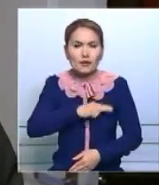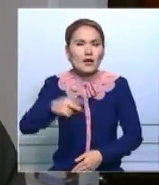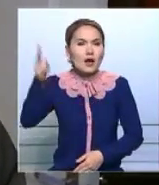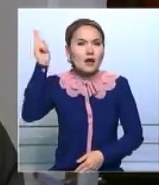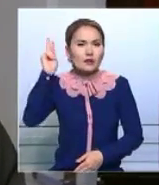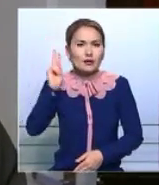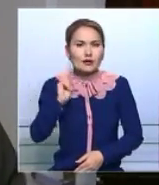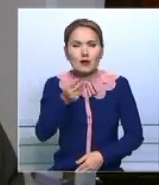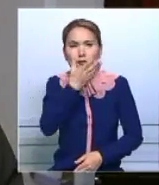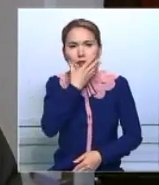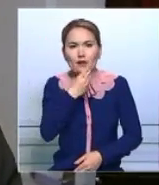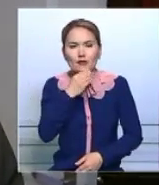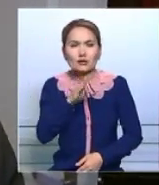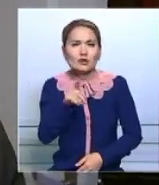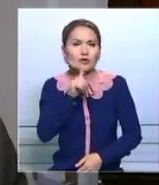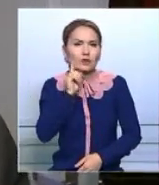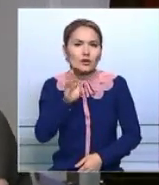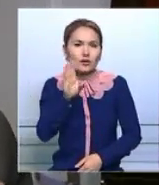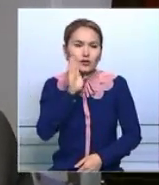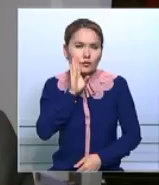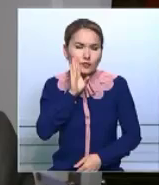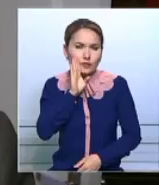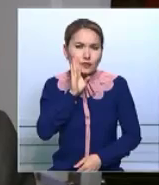была носила её в течение